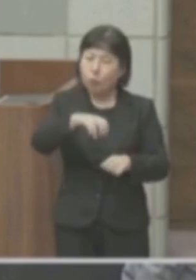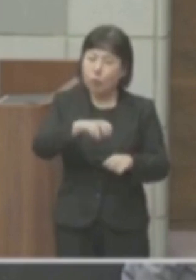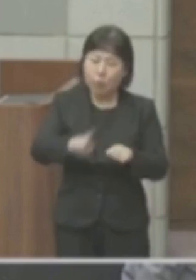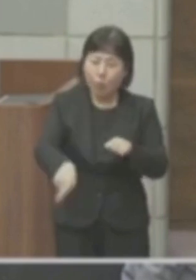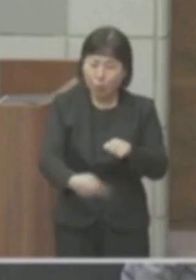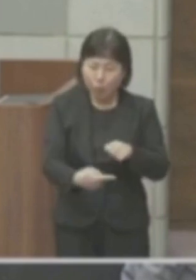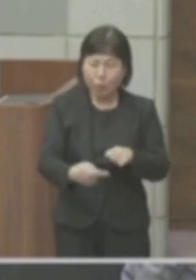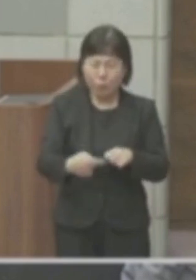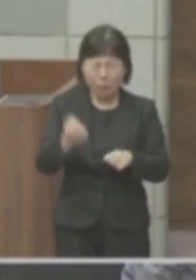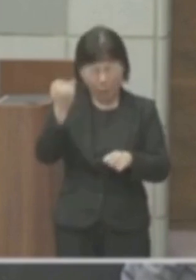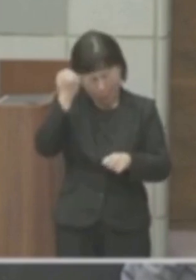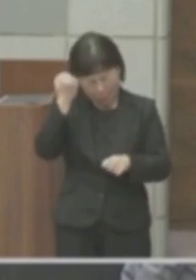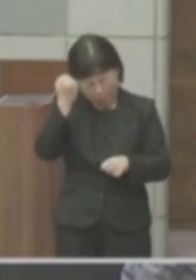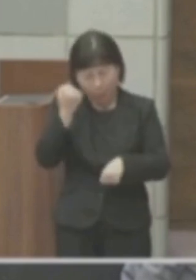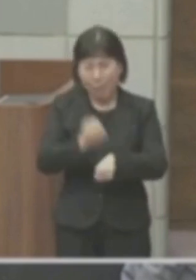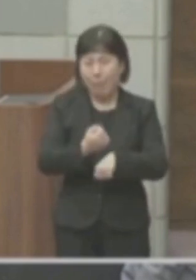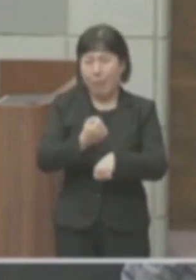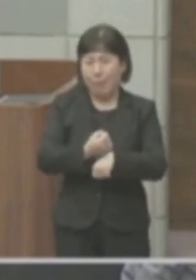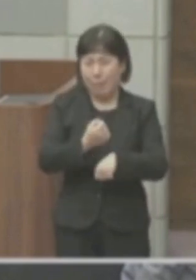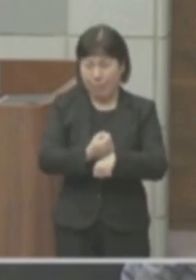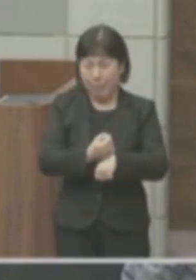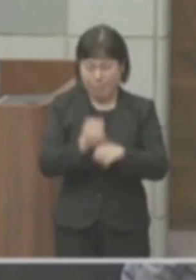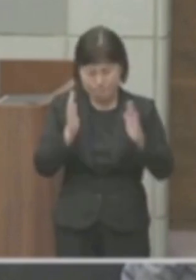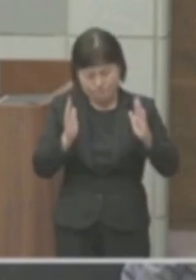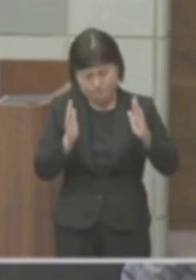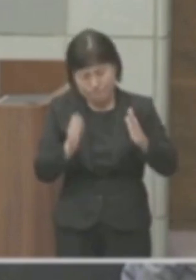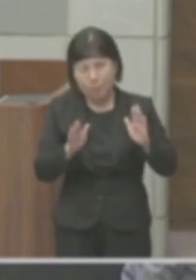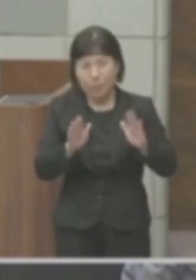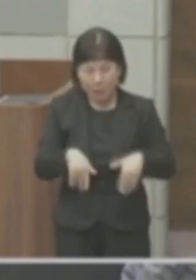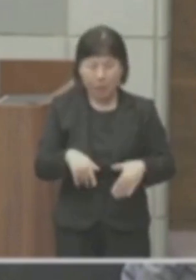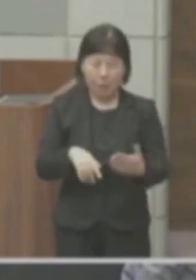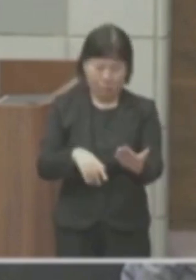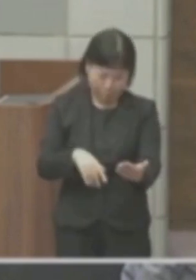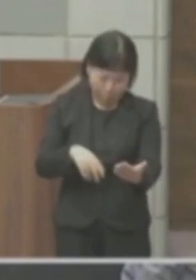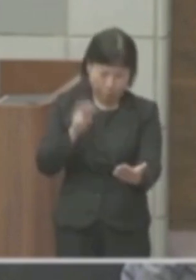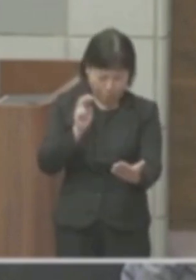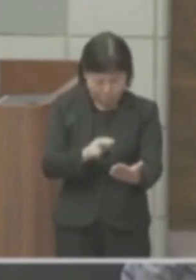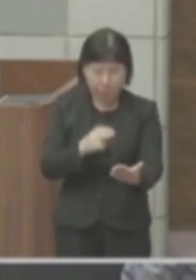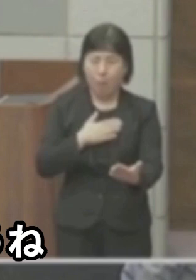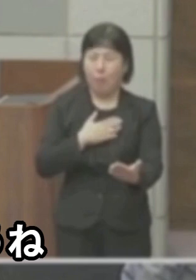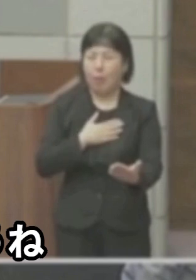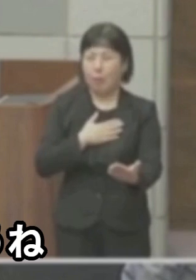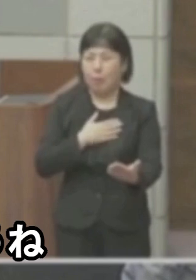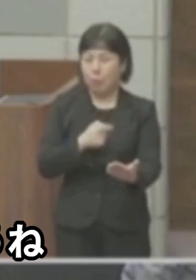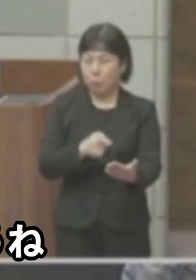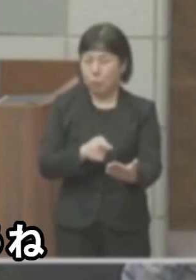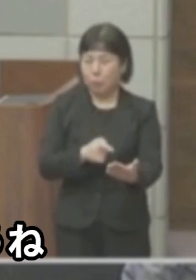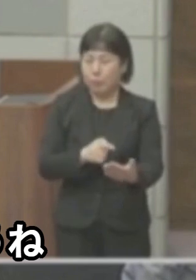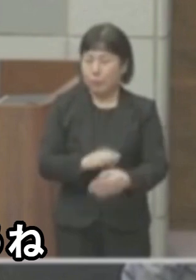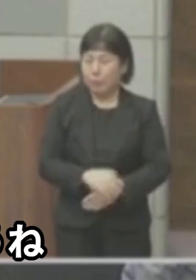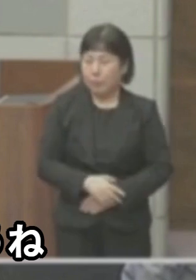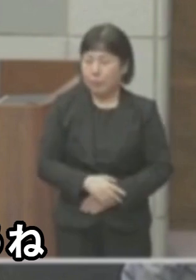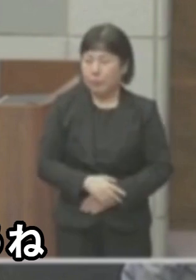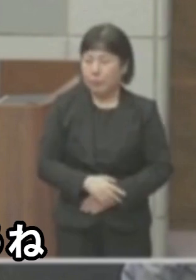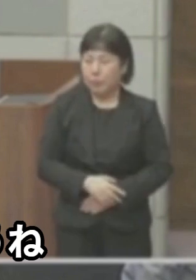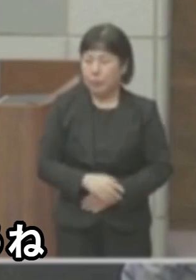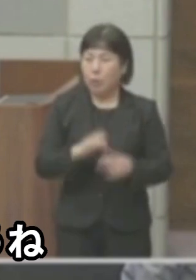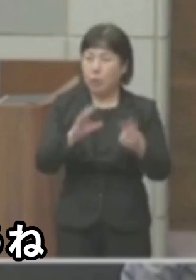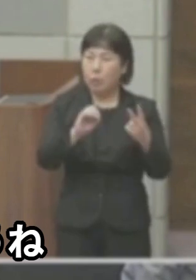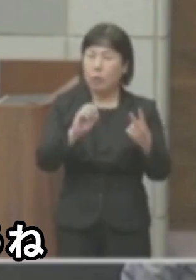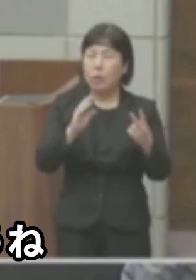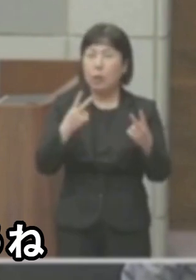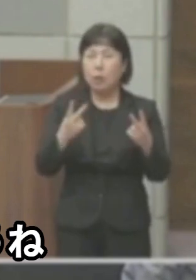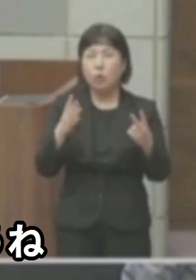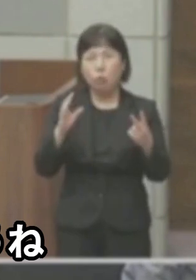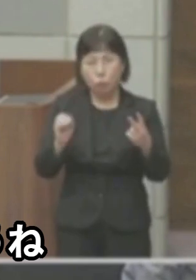したということが分かります。すごい苦労しておられます。で、2020年